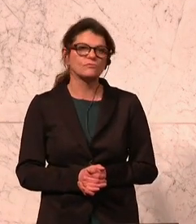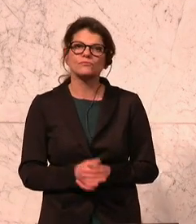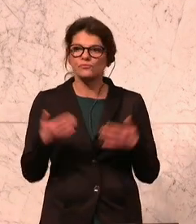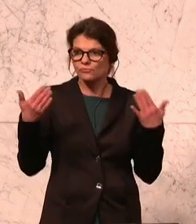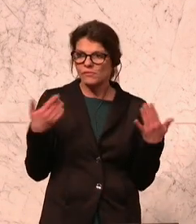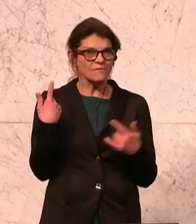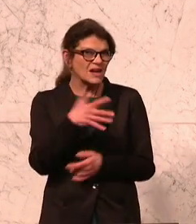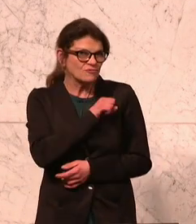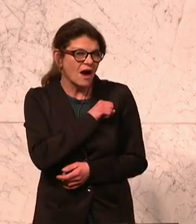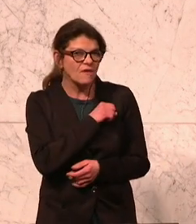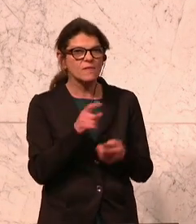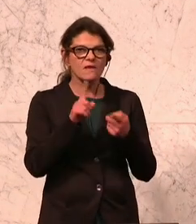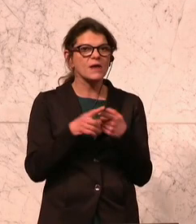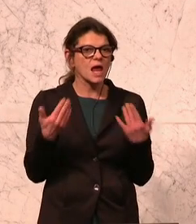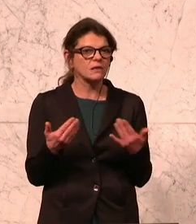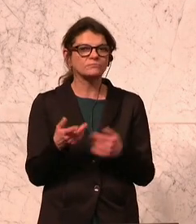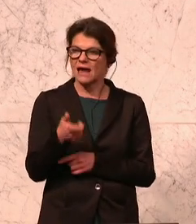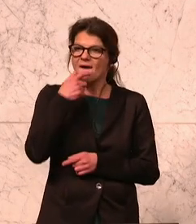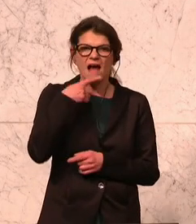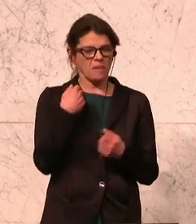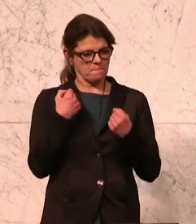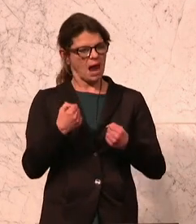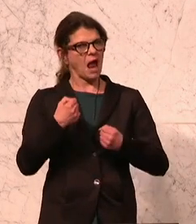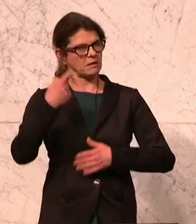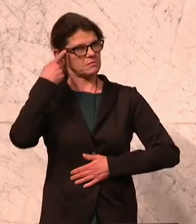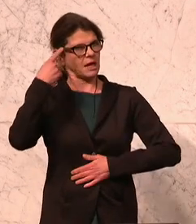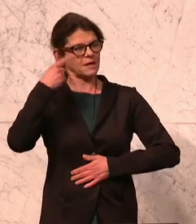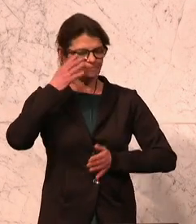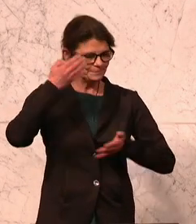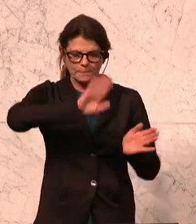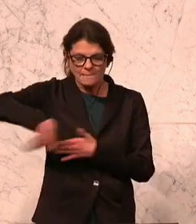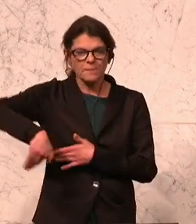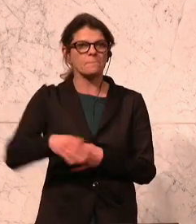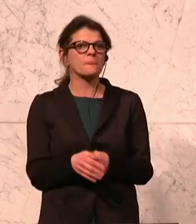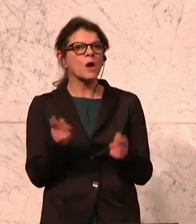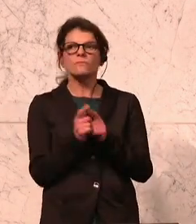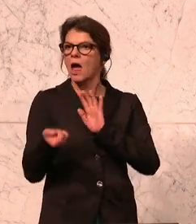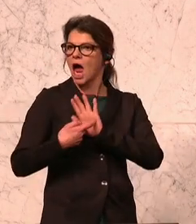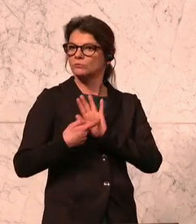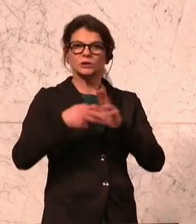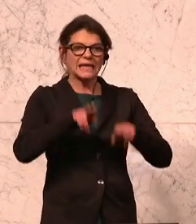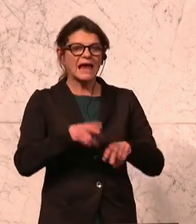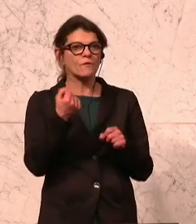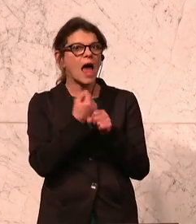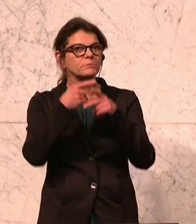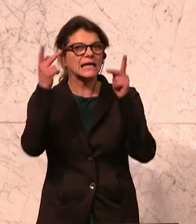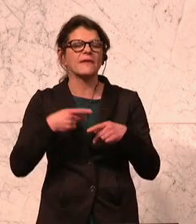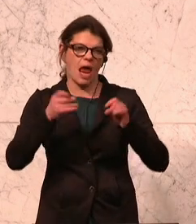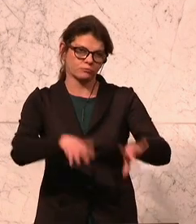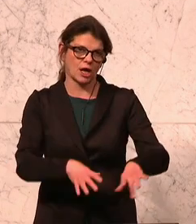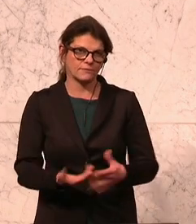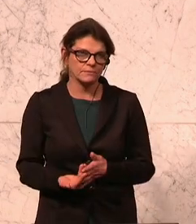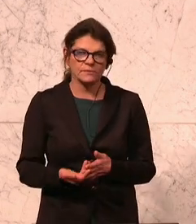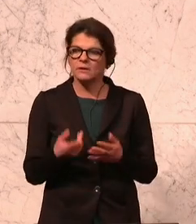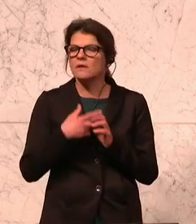Es gelingt uns damit, dass wir, indem wir das alte Machtdenken überwinden und die Einspruchsrechte der Ärztekammer abschaffen, die